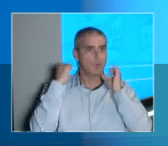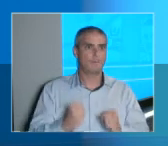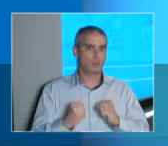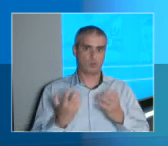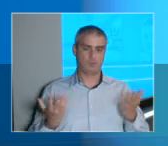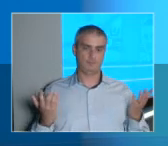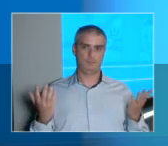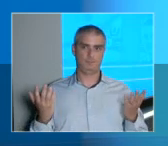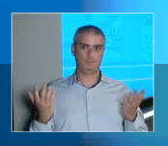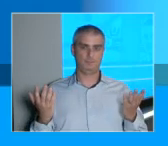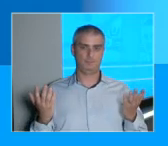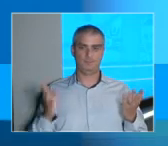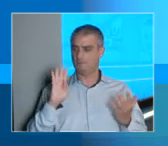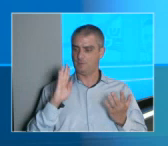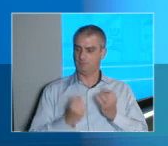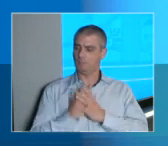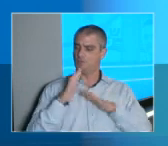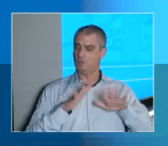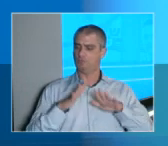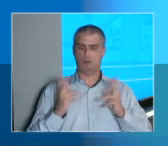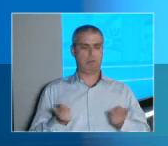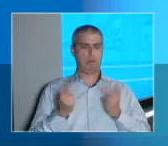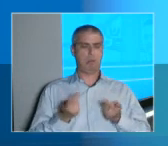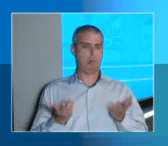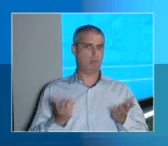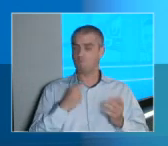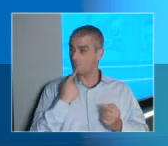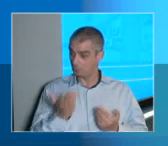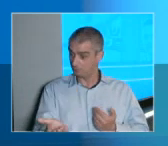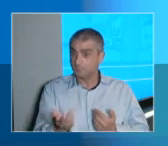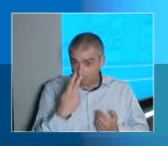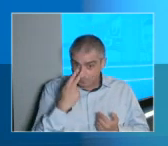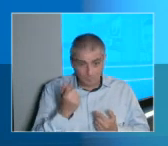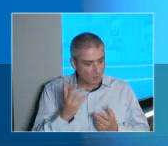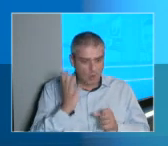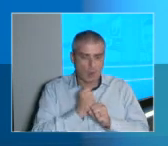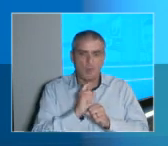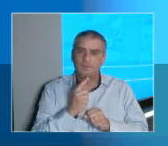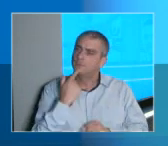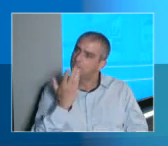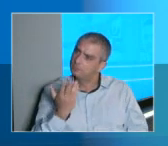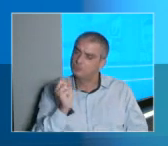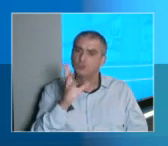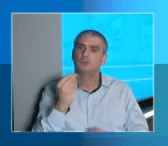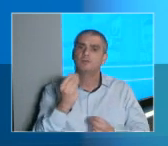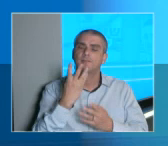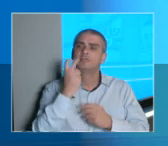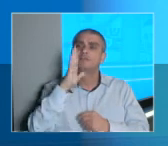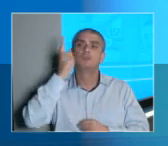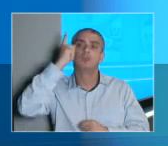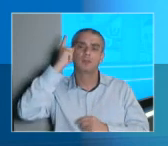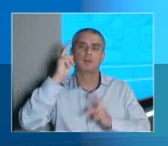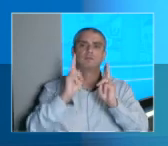ש... נתניהו מקים ממשלה בקלי קלות, והכל אמרו לו, הנה התיאוריה שלך לא עובדת. אמרתי, אוקיי, יש דברים שעבדו 25